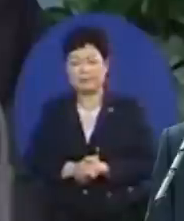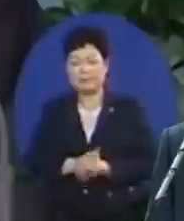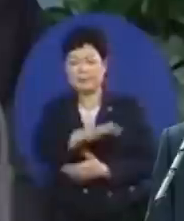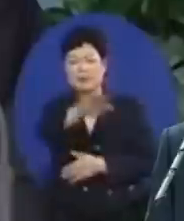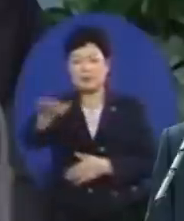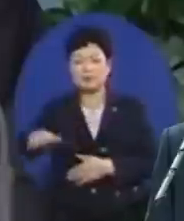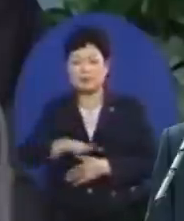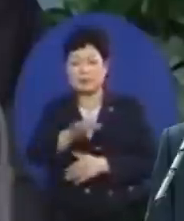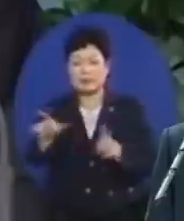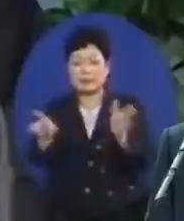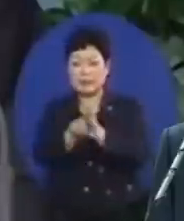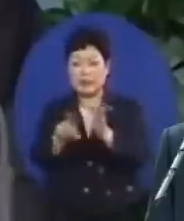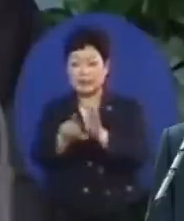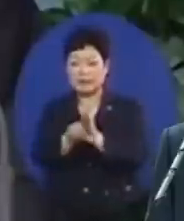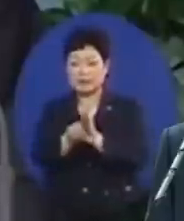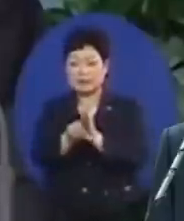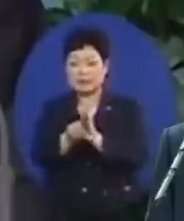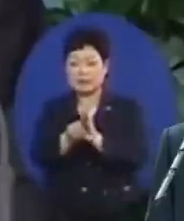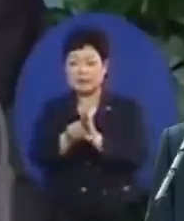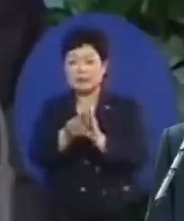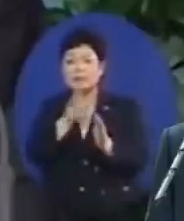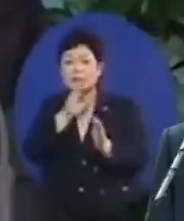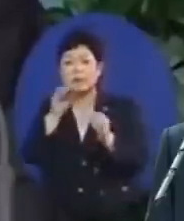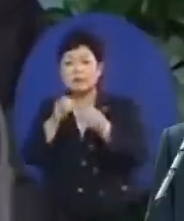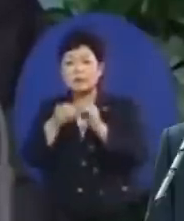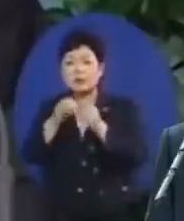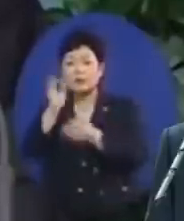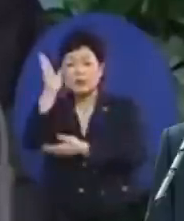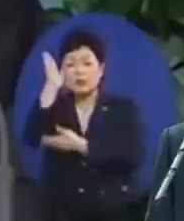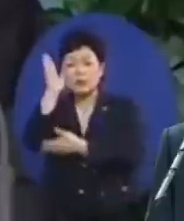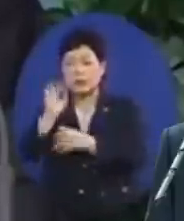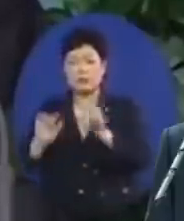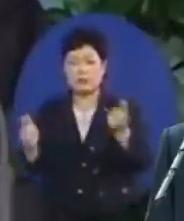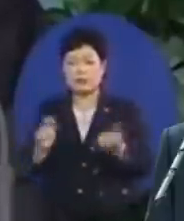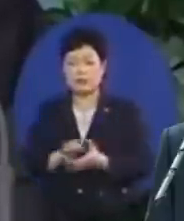우리 신앙이라는 것이 소설이 아닙니다.